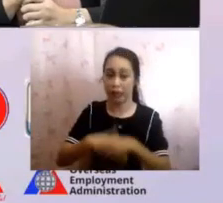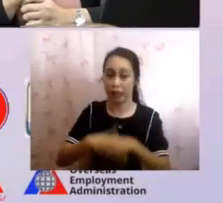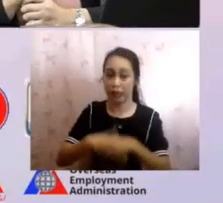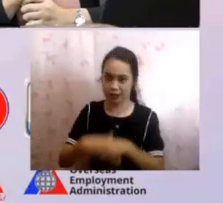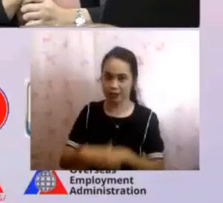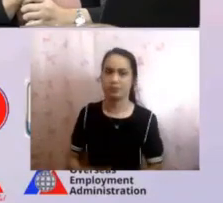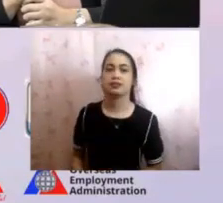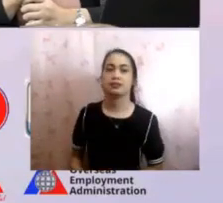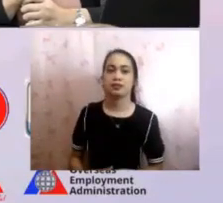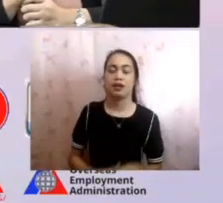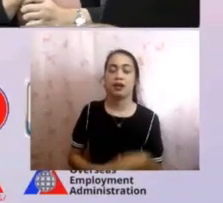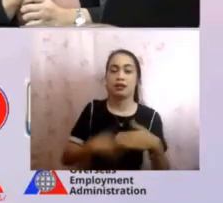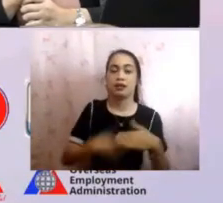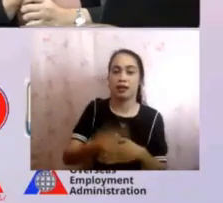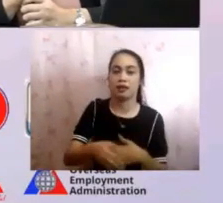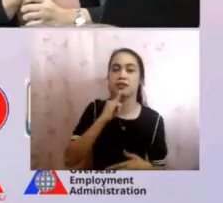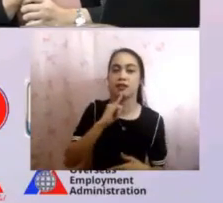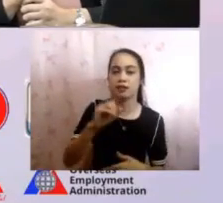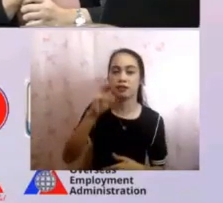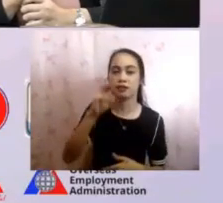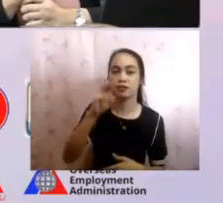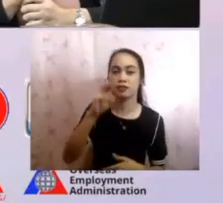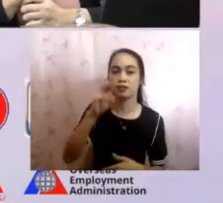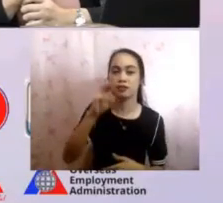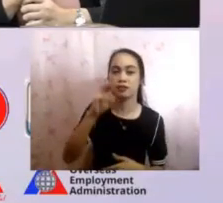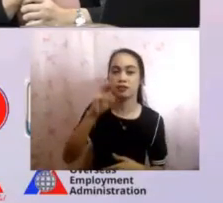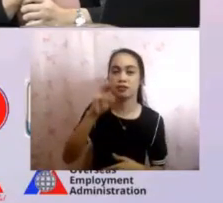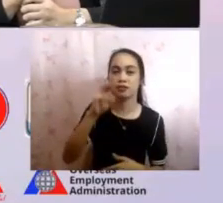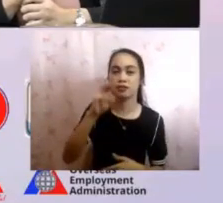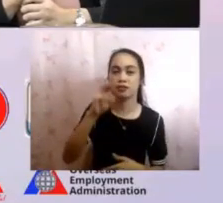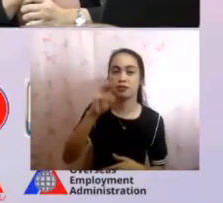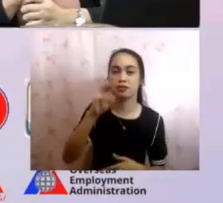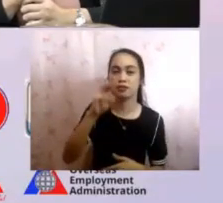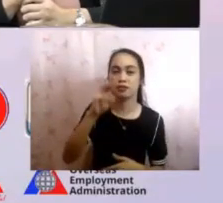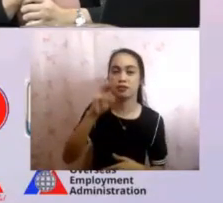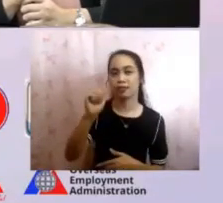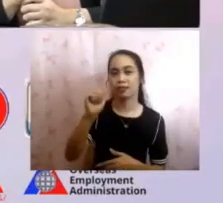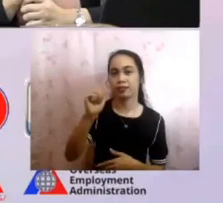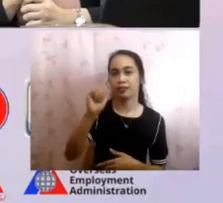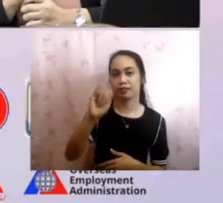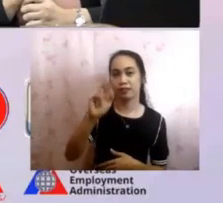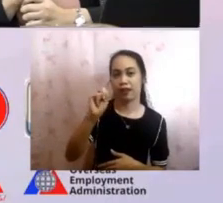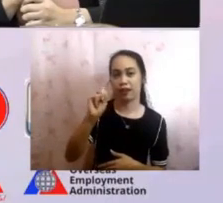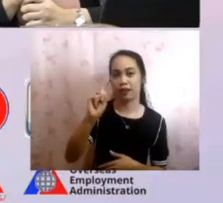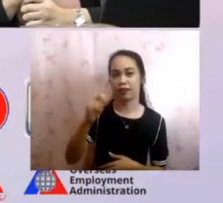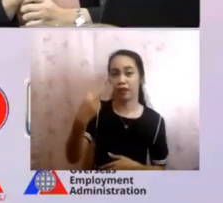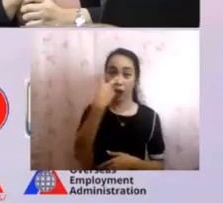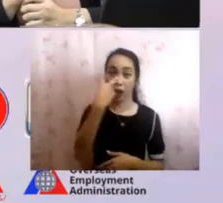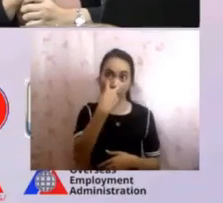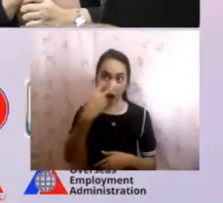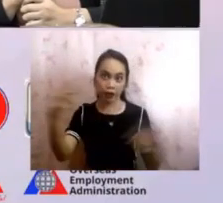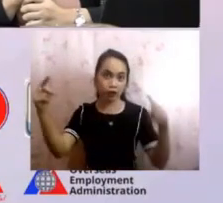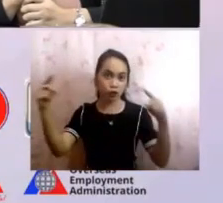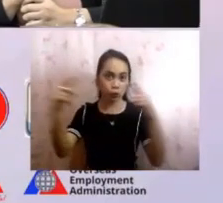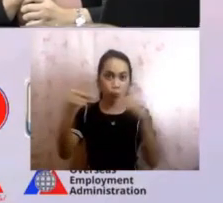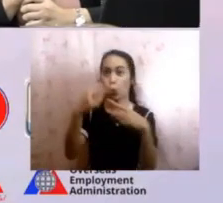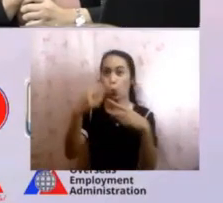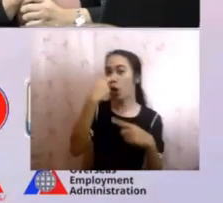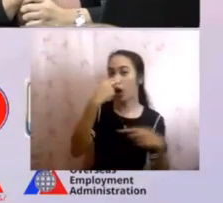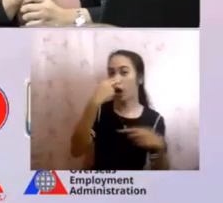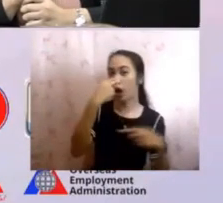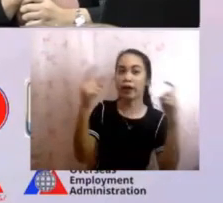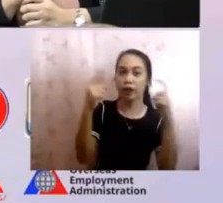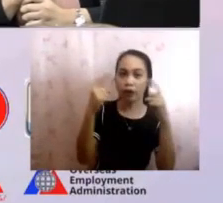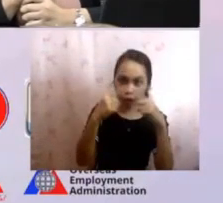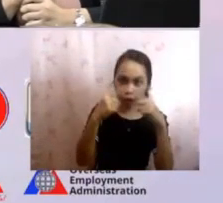So, I know that sometimes during the interview sa tuang kakulba, if interview hunta, mutanaw